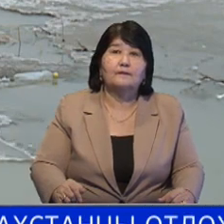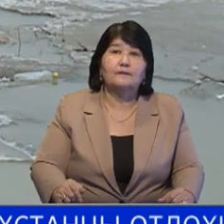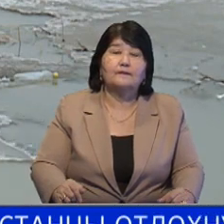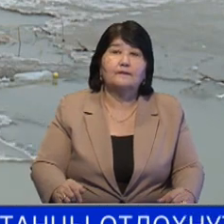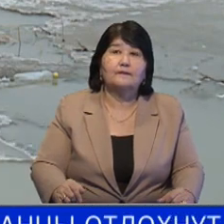л